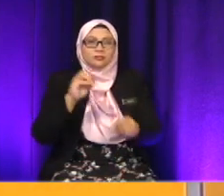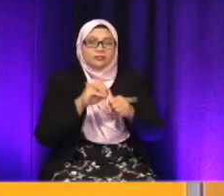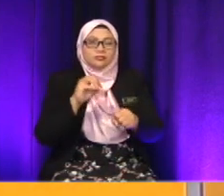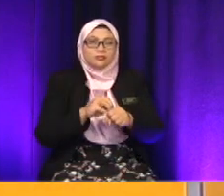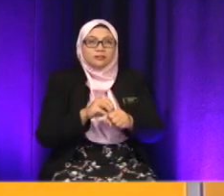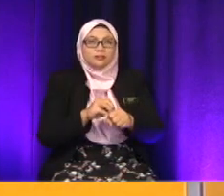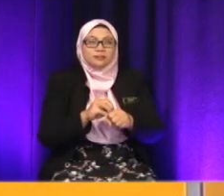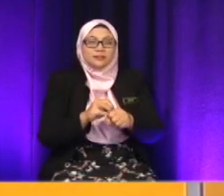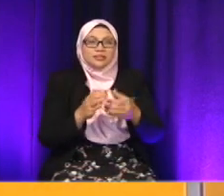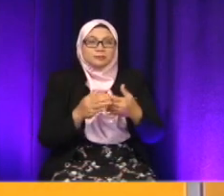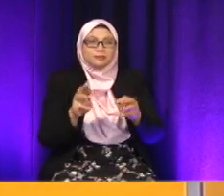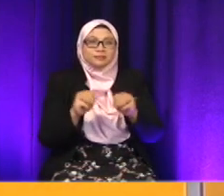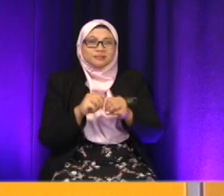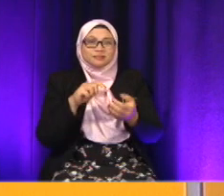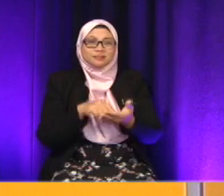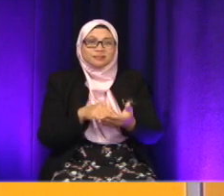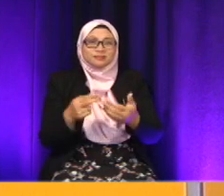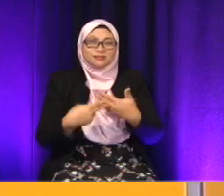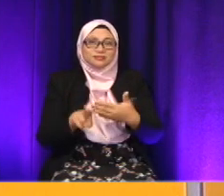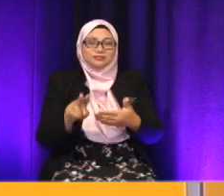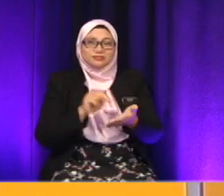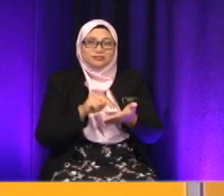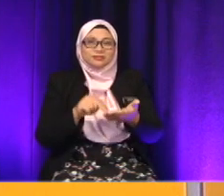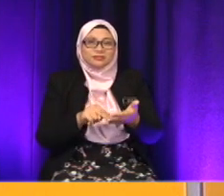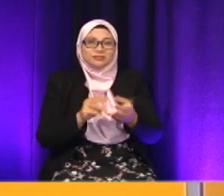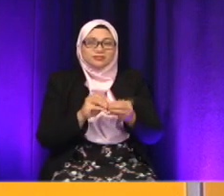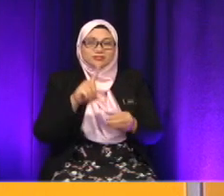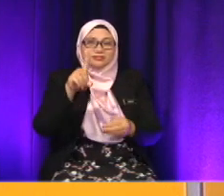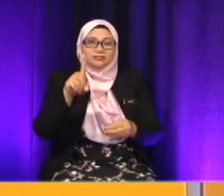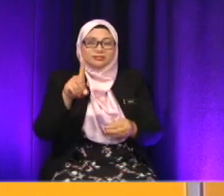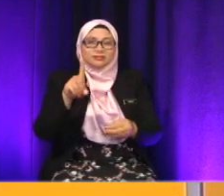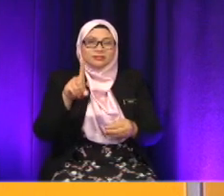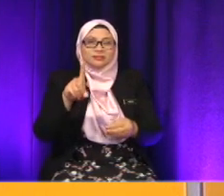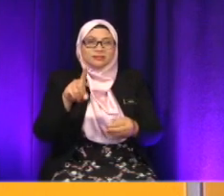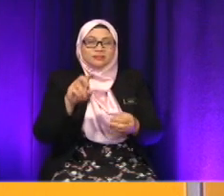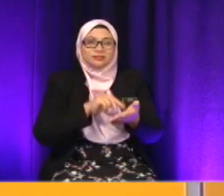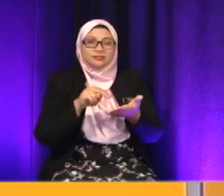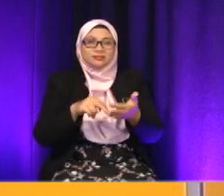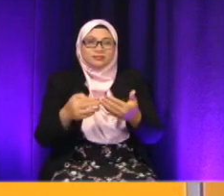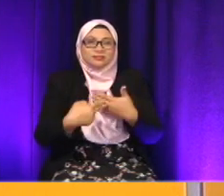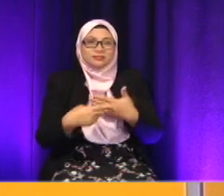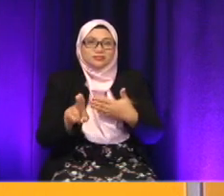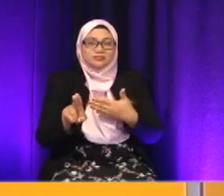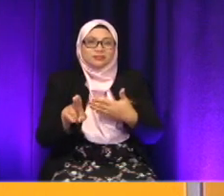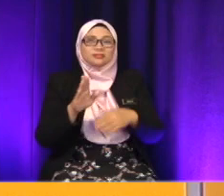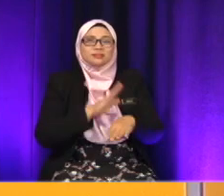nunggu saya itu adalah dua numbuh 2 ialah tiga nilai itu akan dihanta kepada